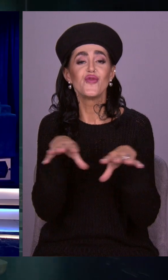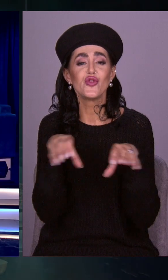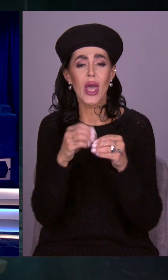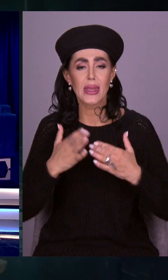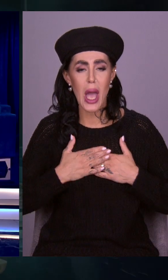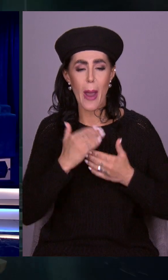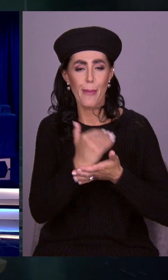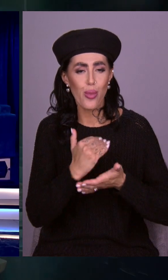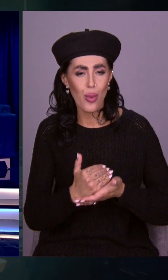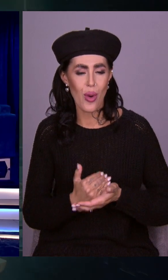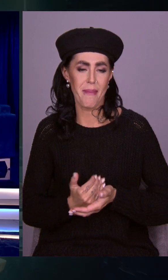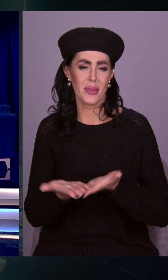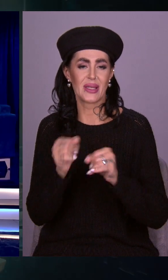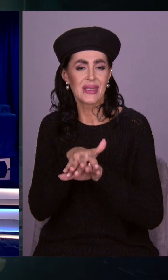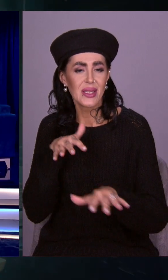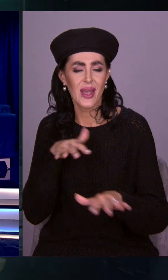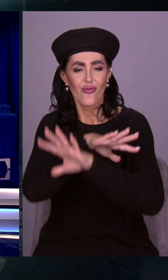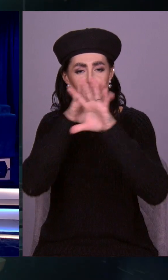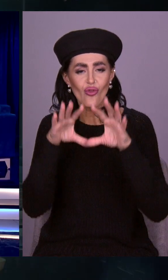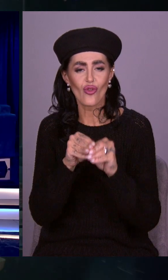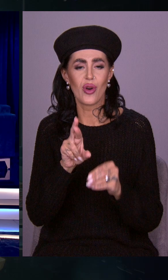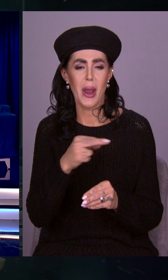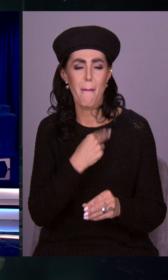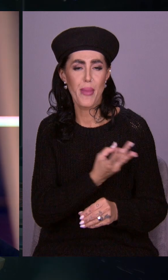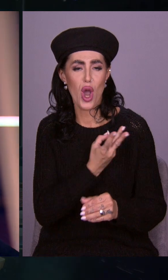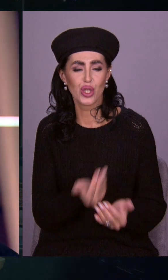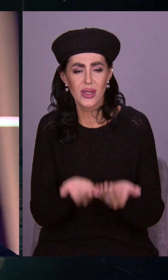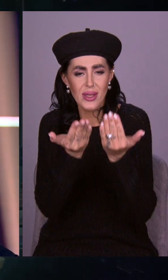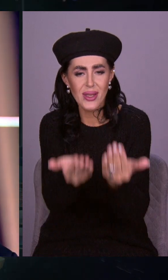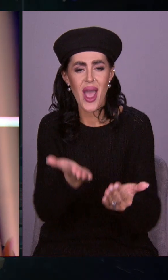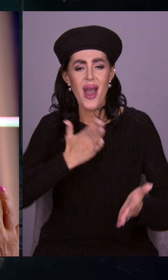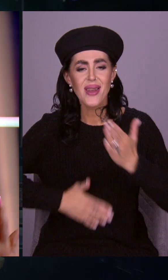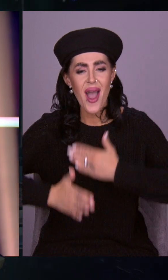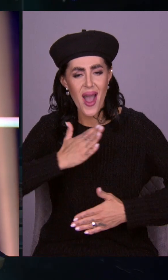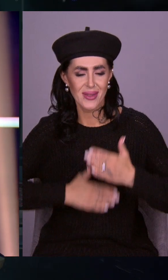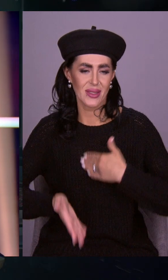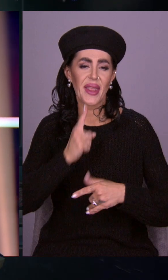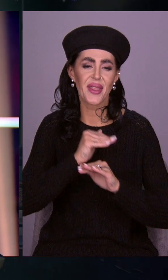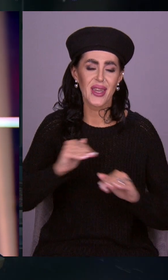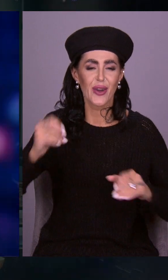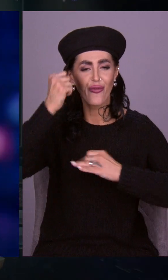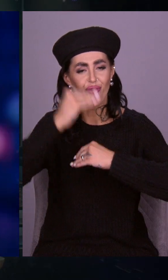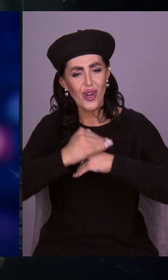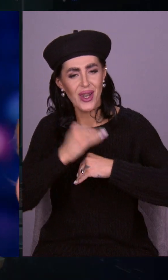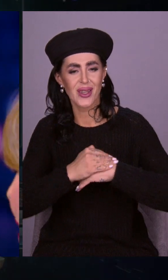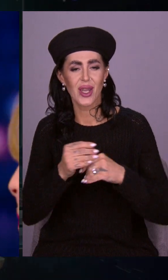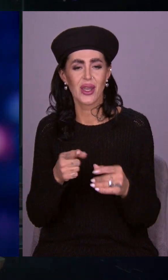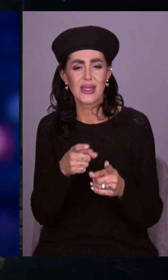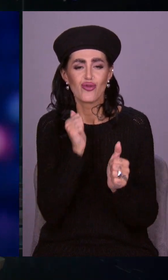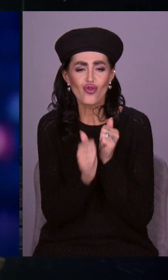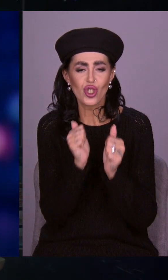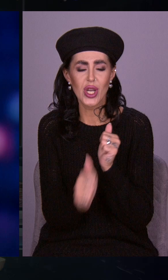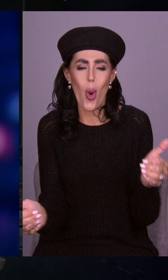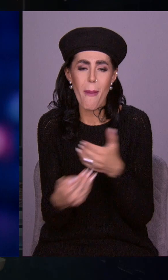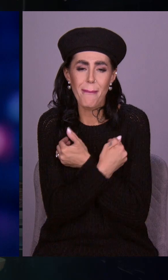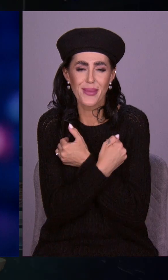тобі не тихих, але радісних вечорів з твоєю малечою. Бувай частіше вдома, обіймай дружину,